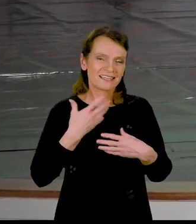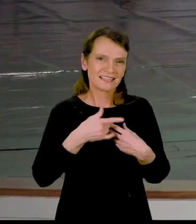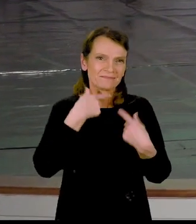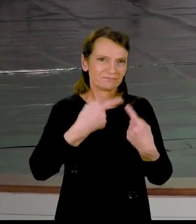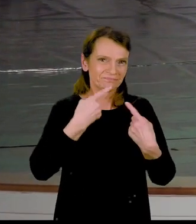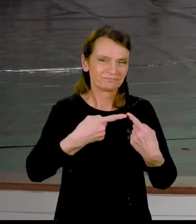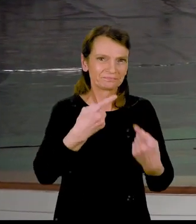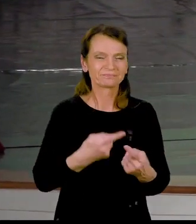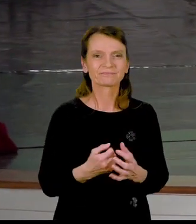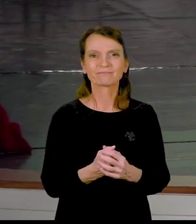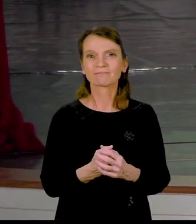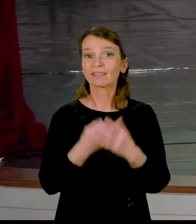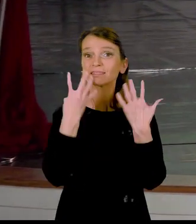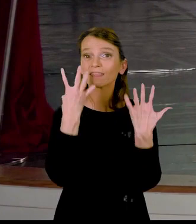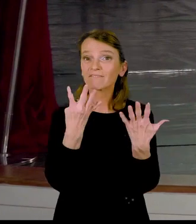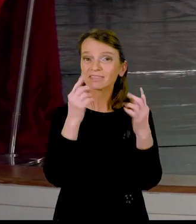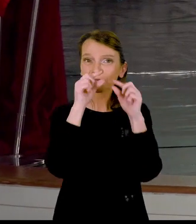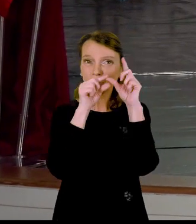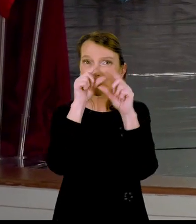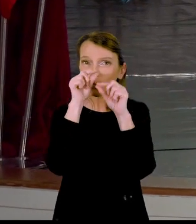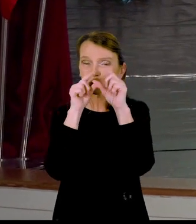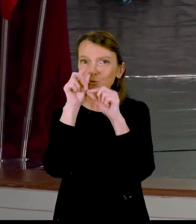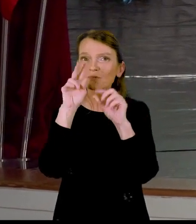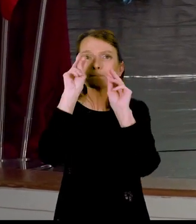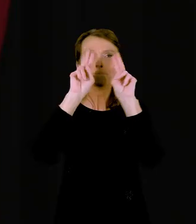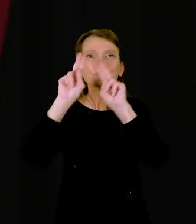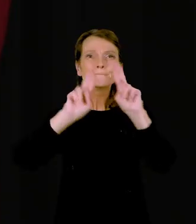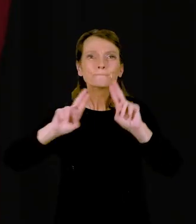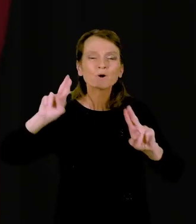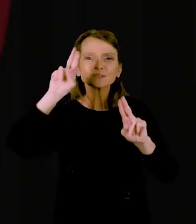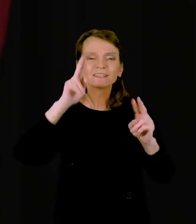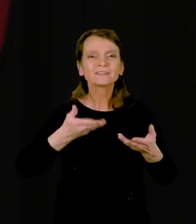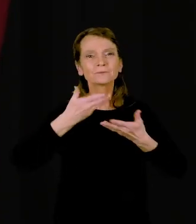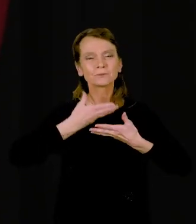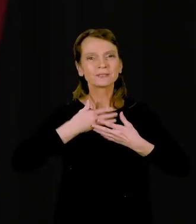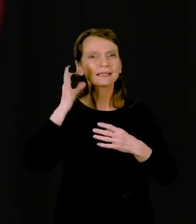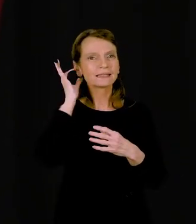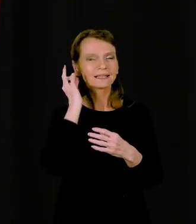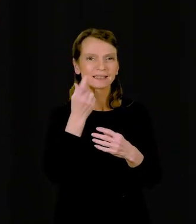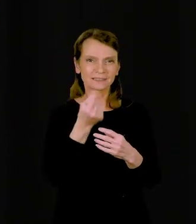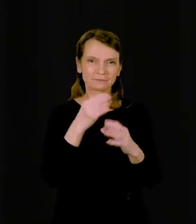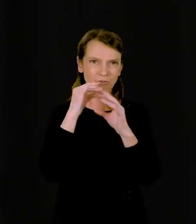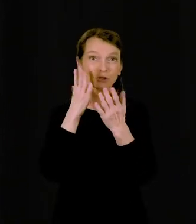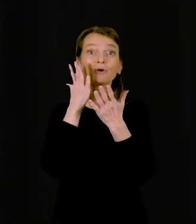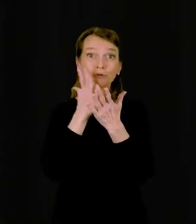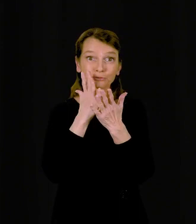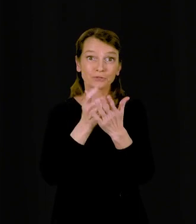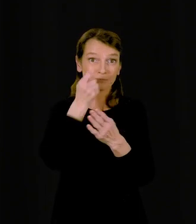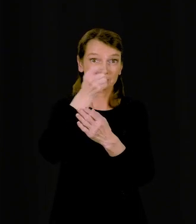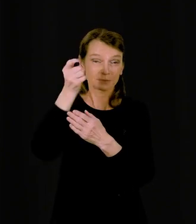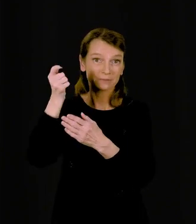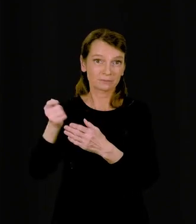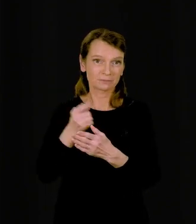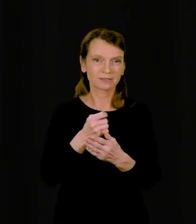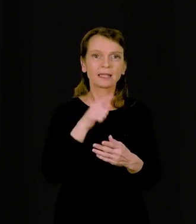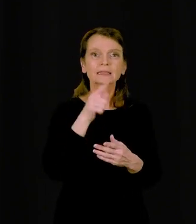9 koščkov v mozaik dobitnikov Deklice s piščalko smo že vgradili. Mozaični nanogram